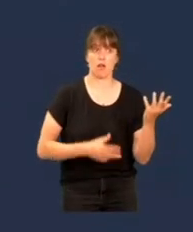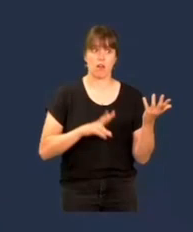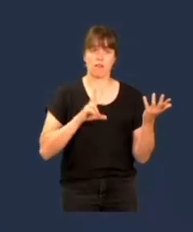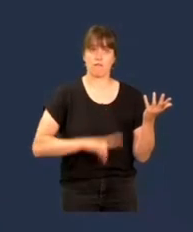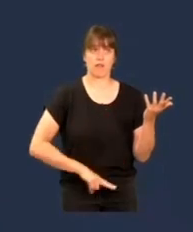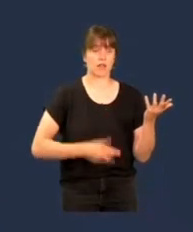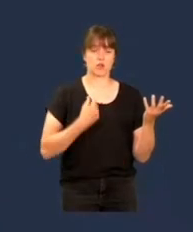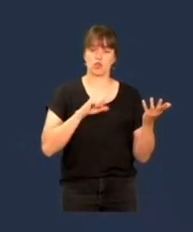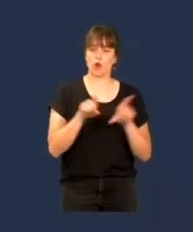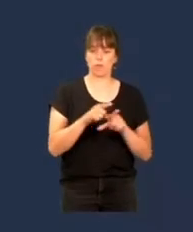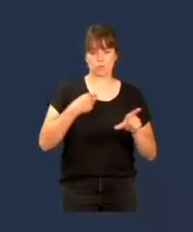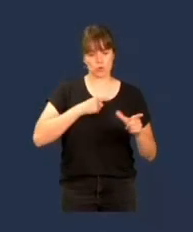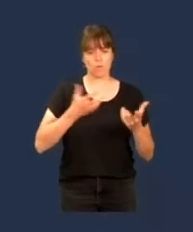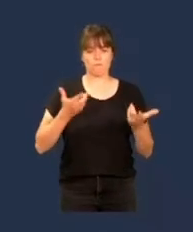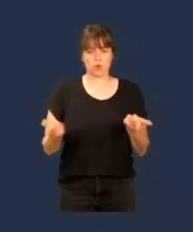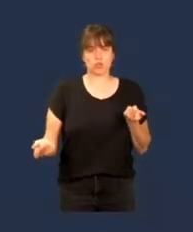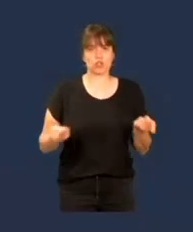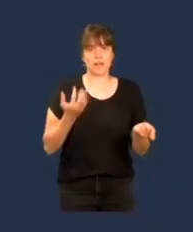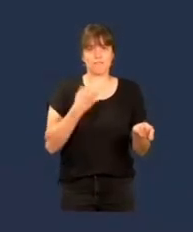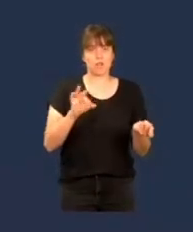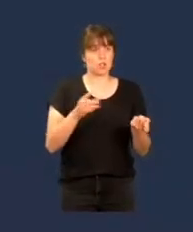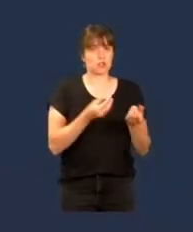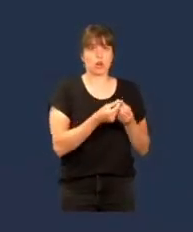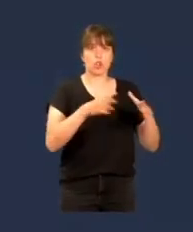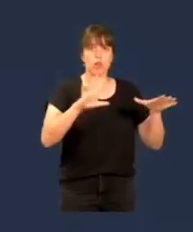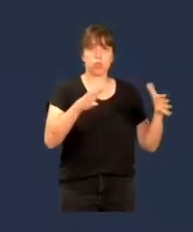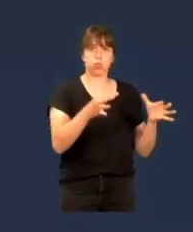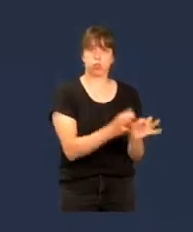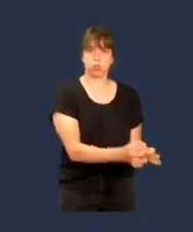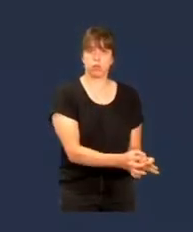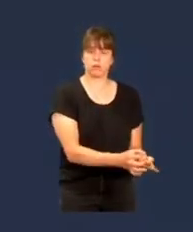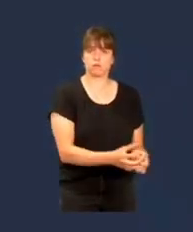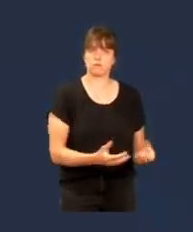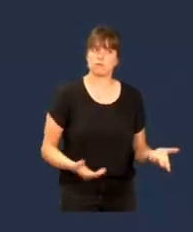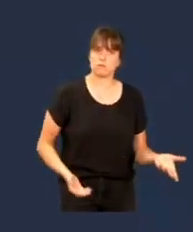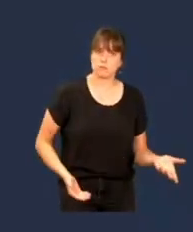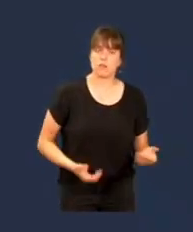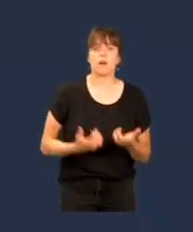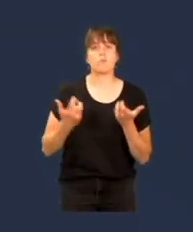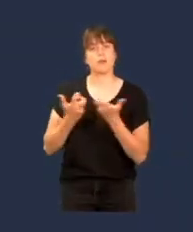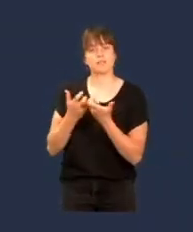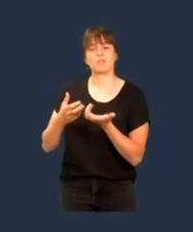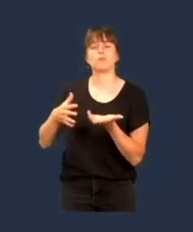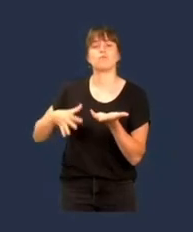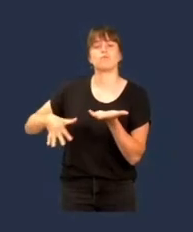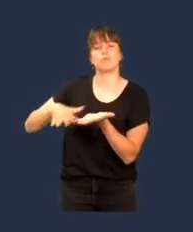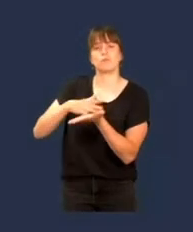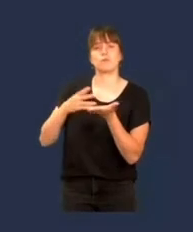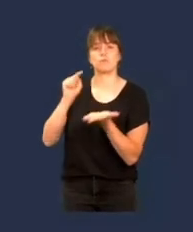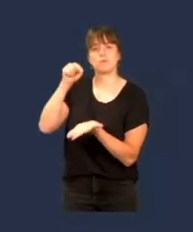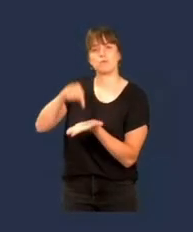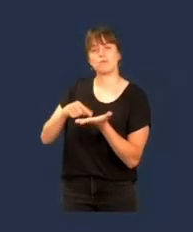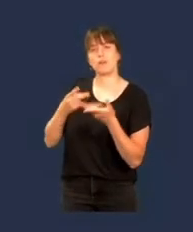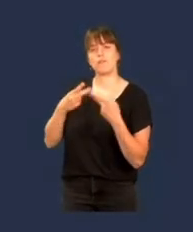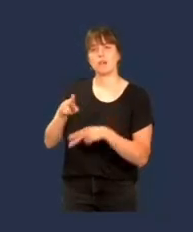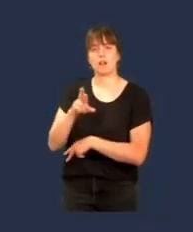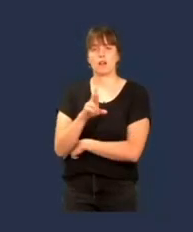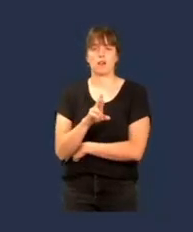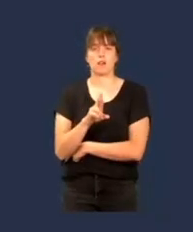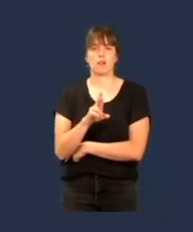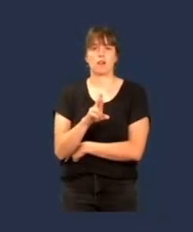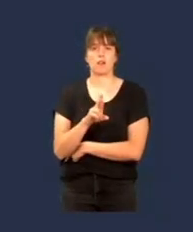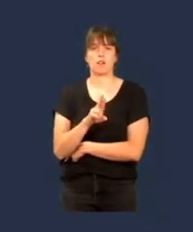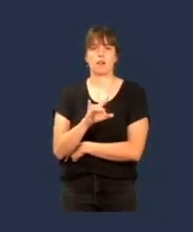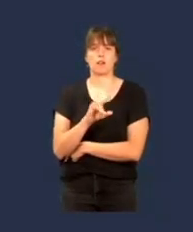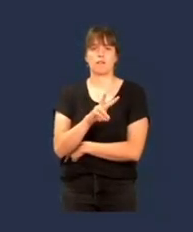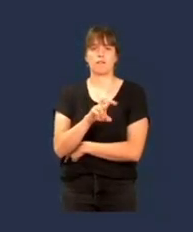secteur. À la fin, cela donne une entrée fantomatique dans Rive de Gier, qui pendant des années a paru fort